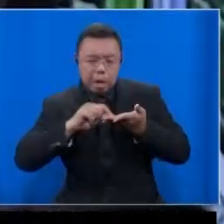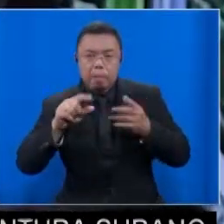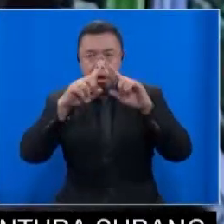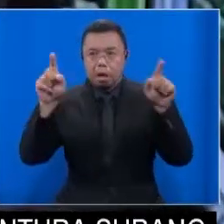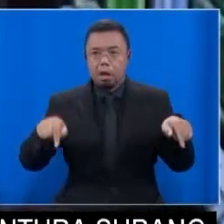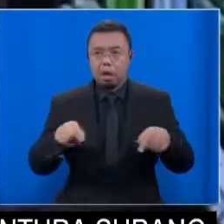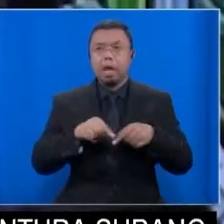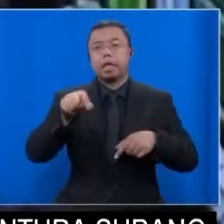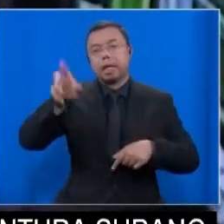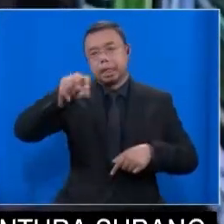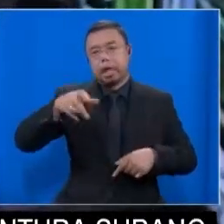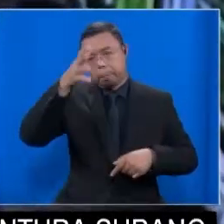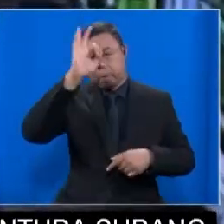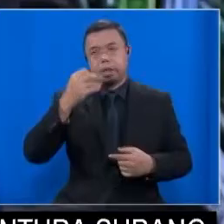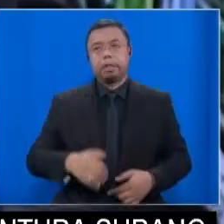yang tengah menjadi buronan.